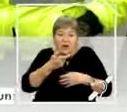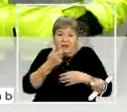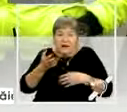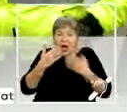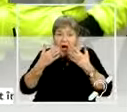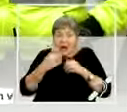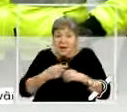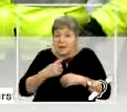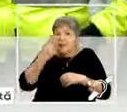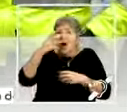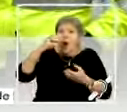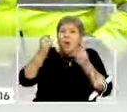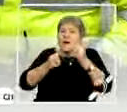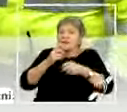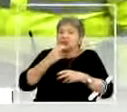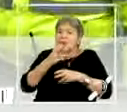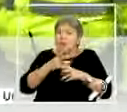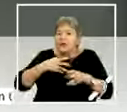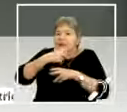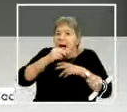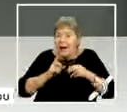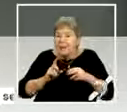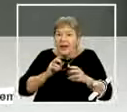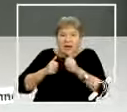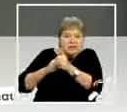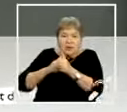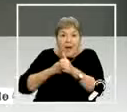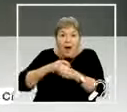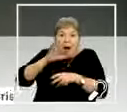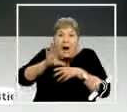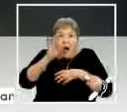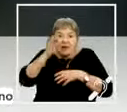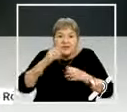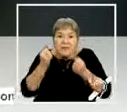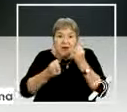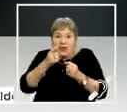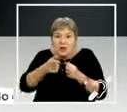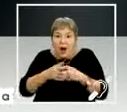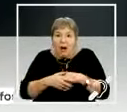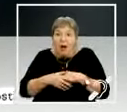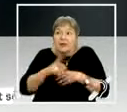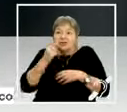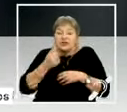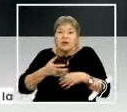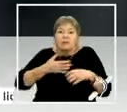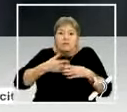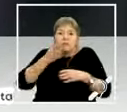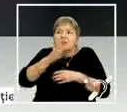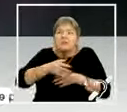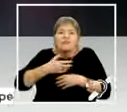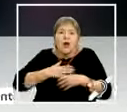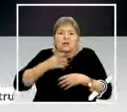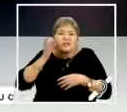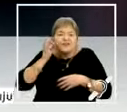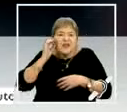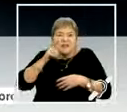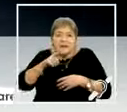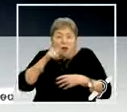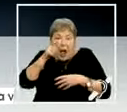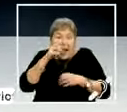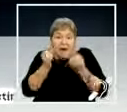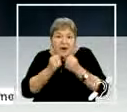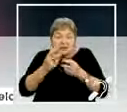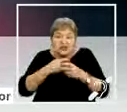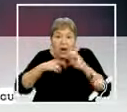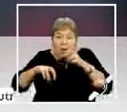dintre echipajele de poliție plecate în căutarea femeii a reușit să găsească mașina și au vrut să se asigure că acela e autovehiculul pe care îl